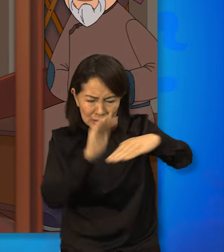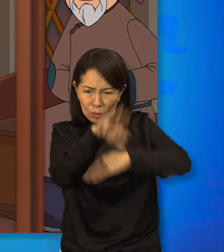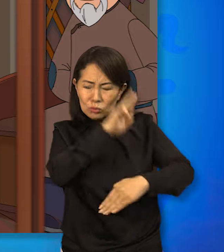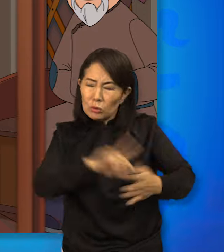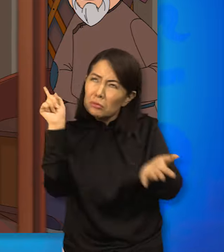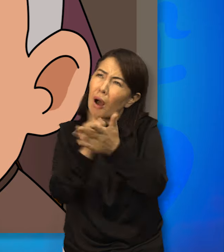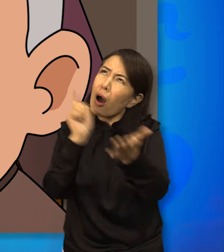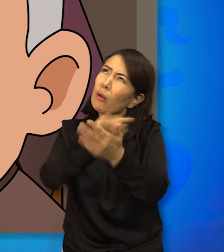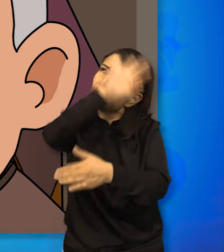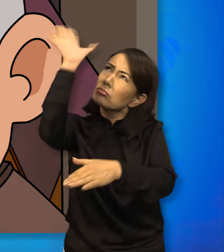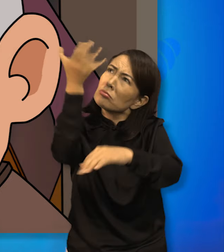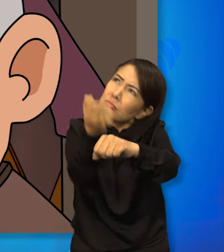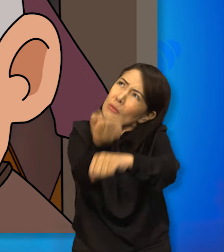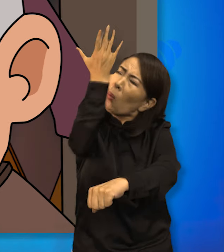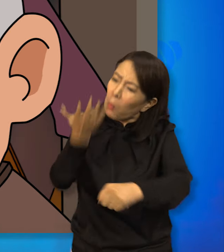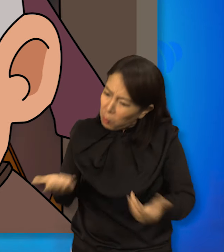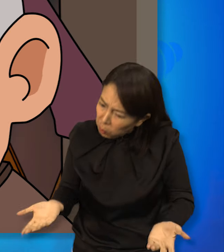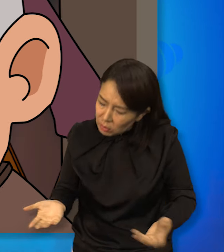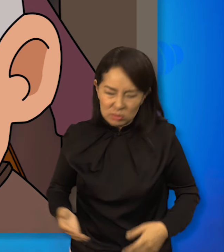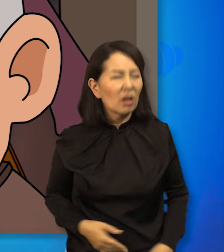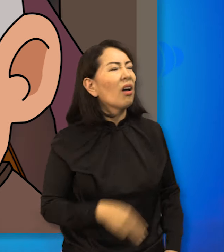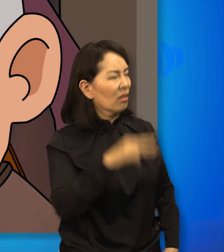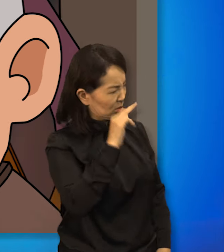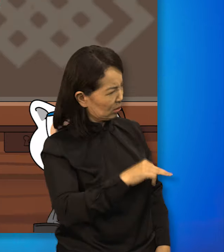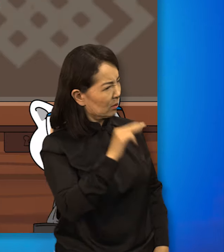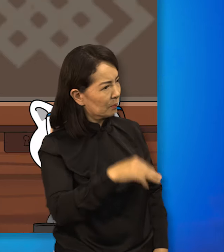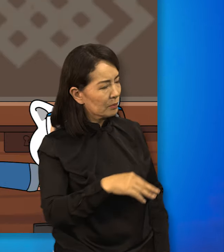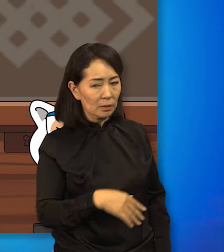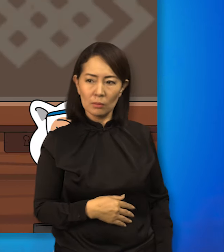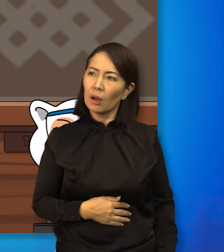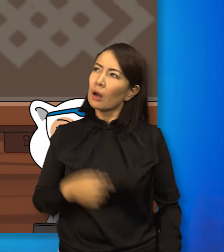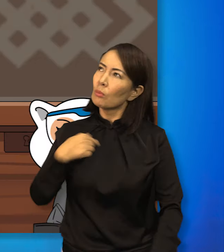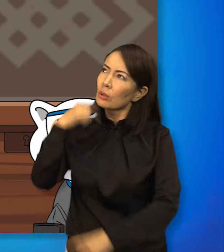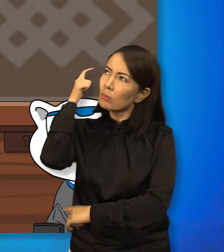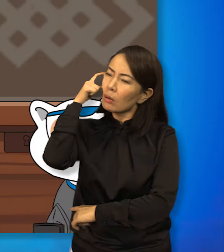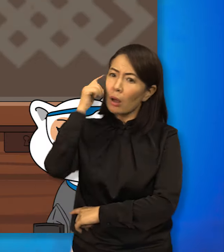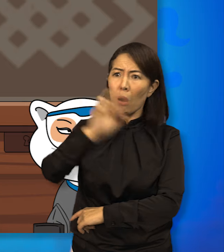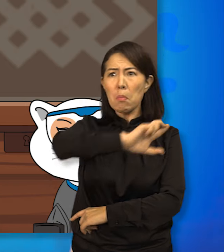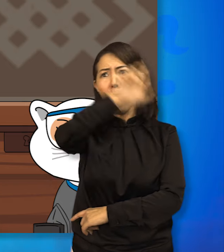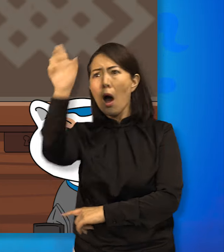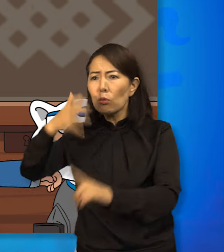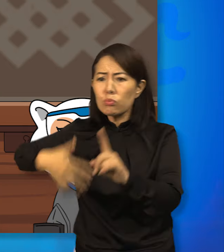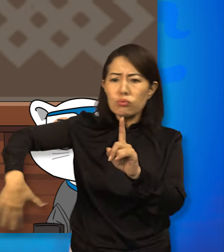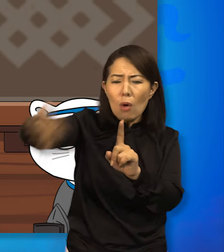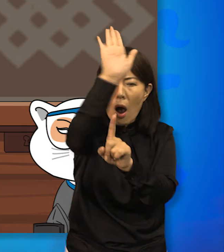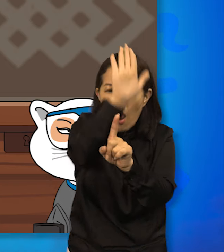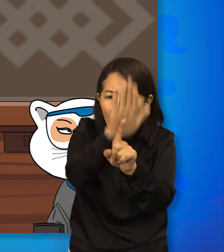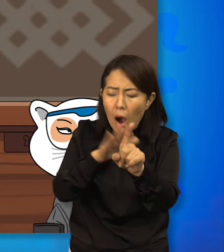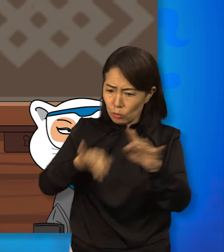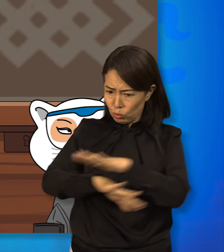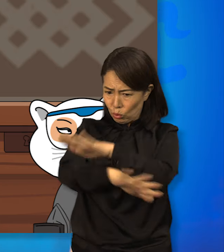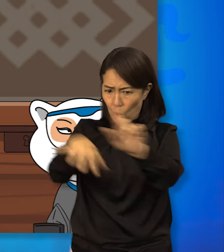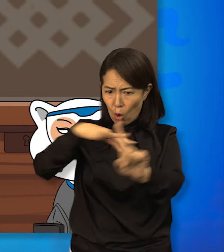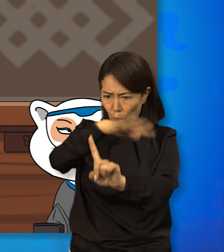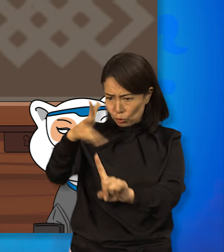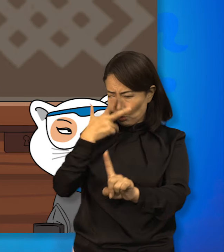Тийм байна. Хоёр чон ирж явна. Яадаг вүлээ? Та нар минь айлтгүй. Хотондоо үнэнч хотож банхар